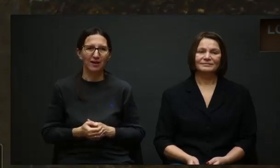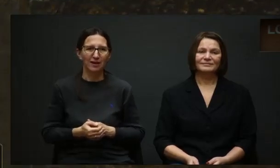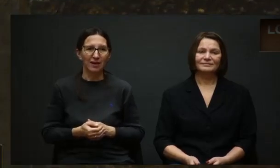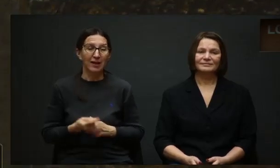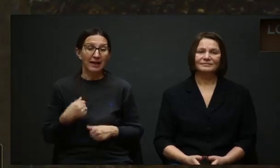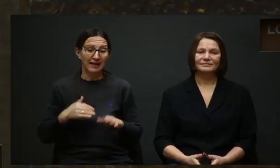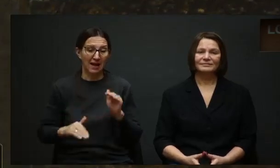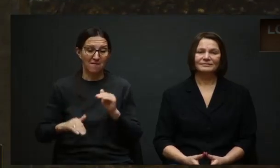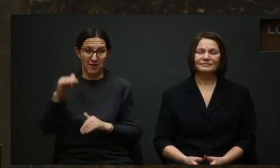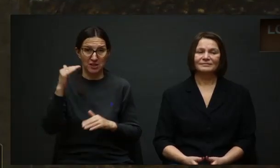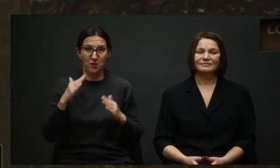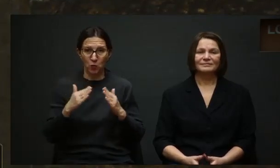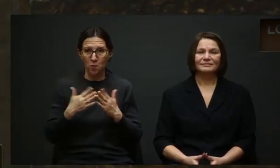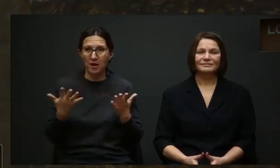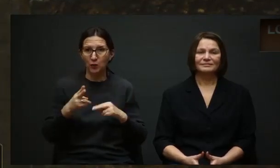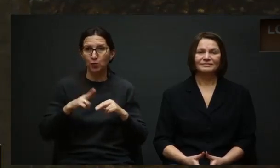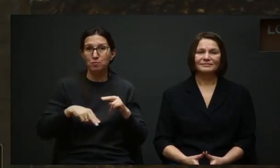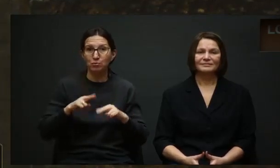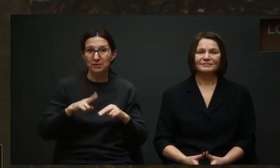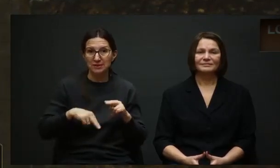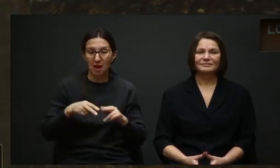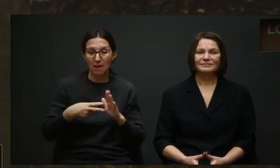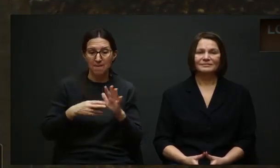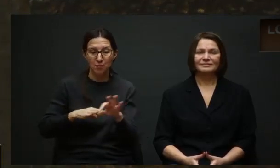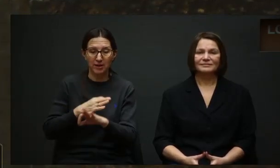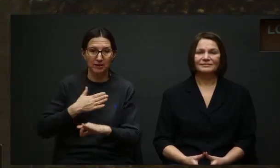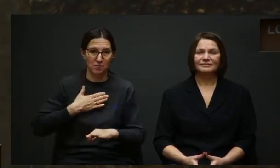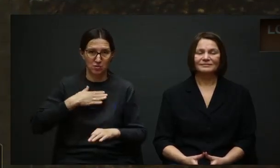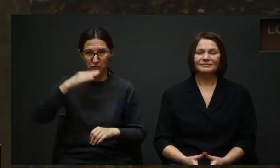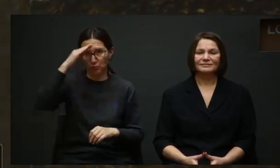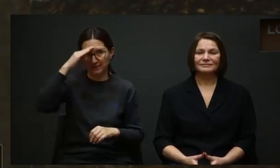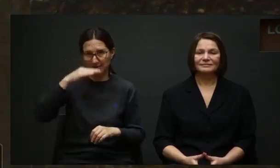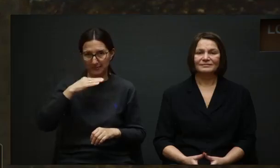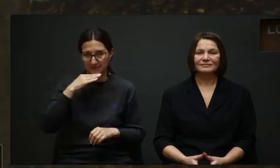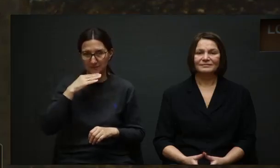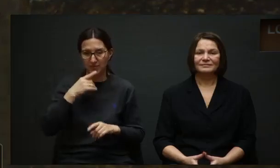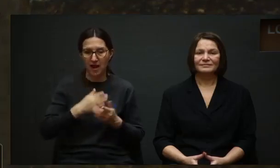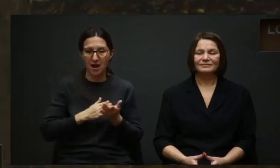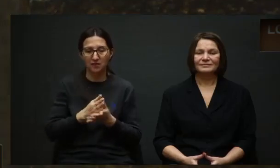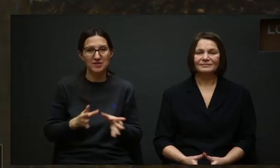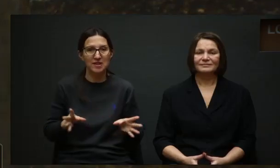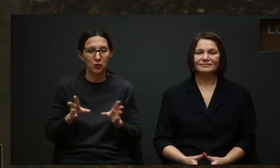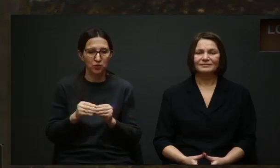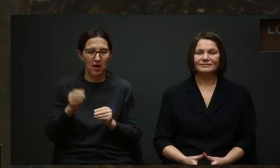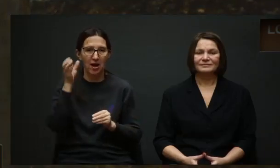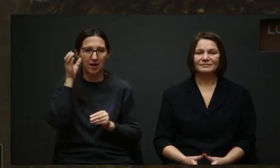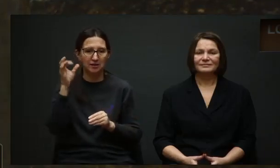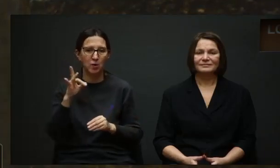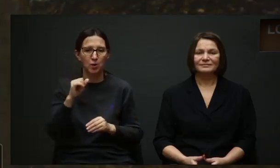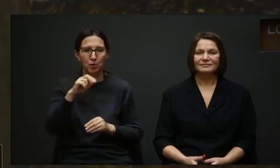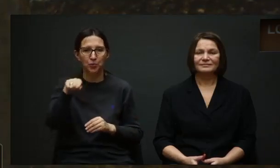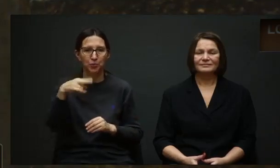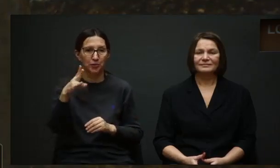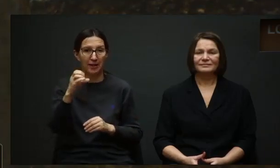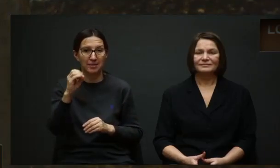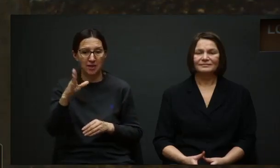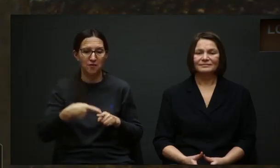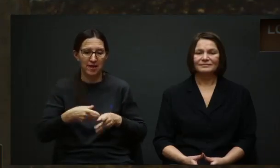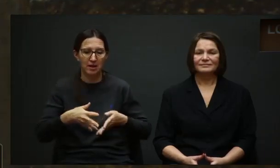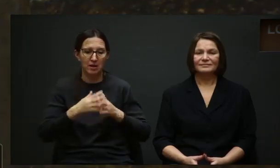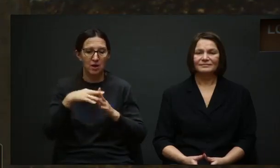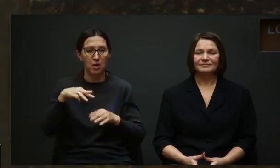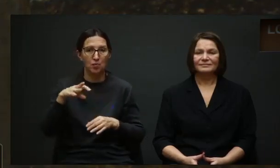Я вырос в доме, который построен по проекту моего отца в сотрудничестве с академиком Рудневым и архитектором